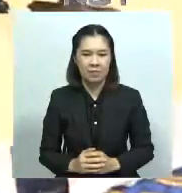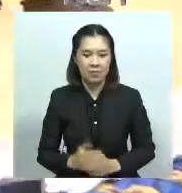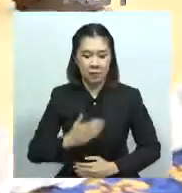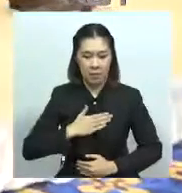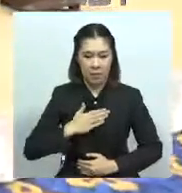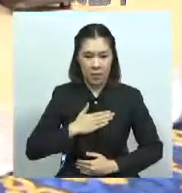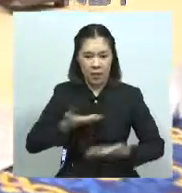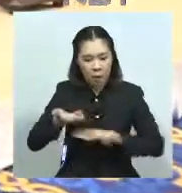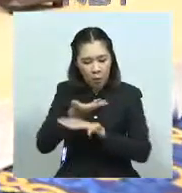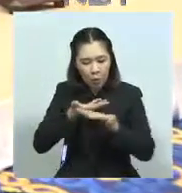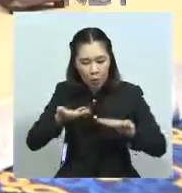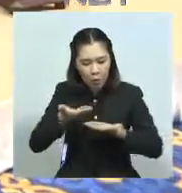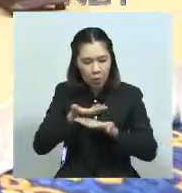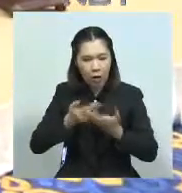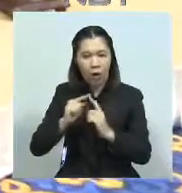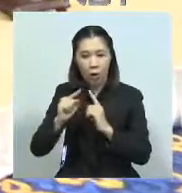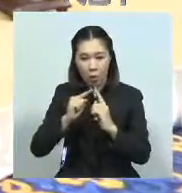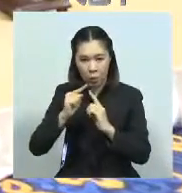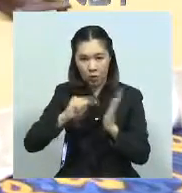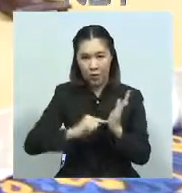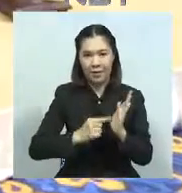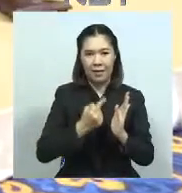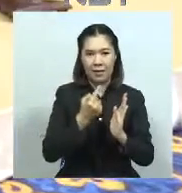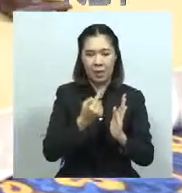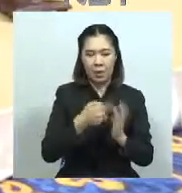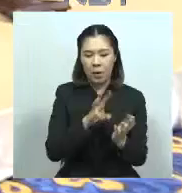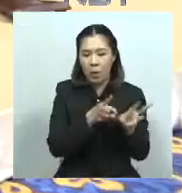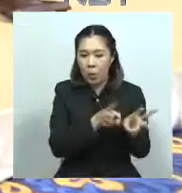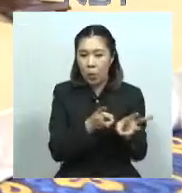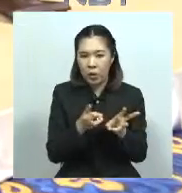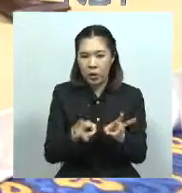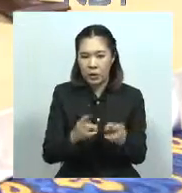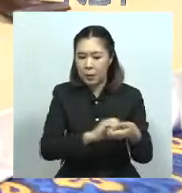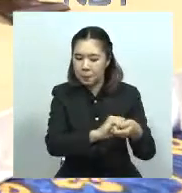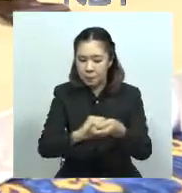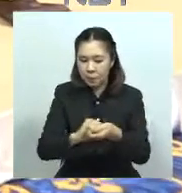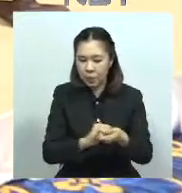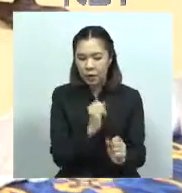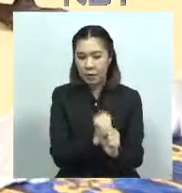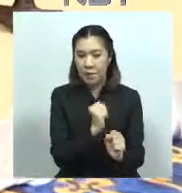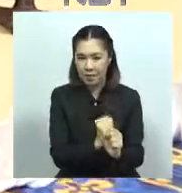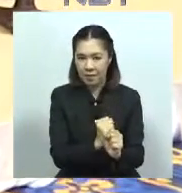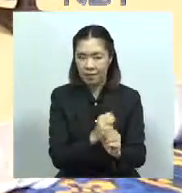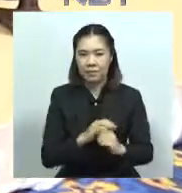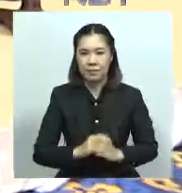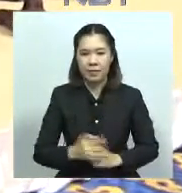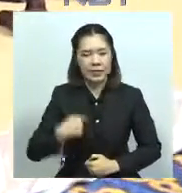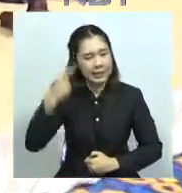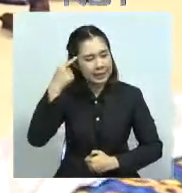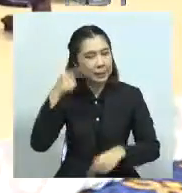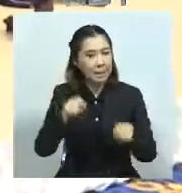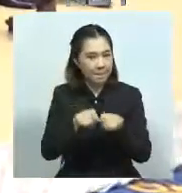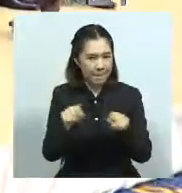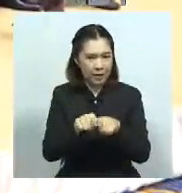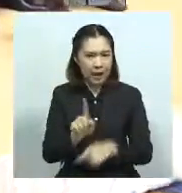ารือกันนะครับเริ่มตั้งแต่แนวทางการร่วมงานนะครับซึ่งเราเห็นพ้องต้องกันว่าเ